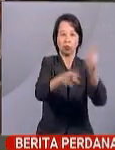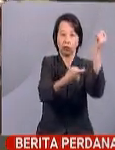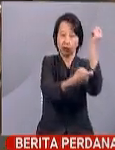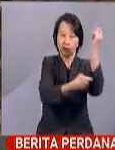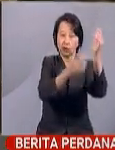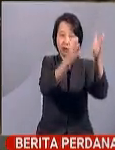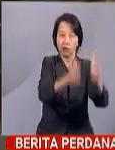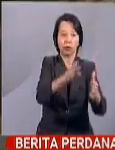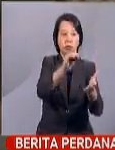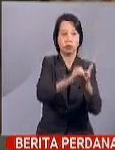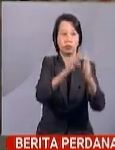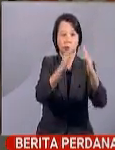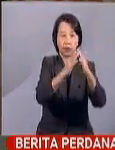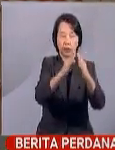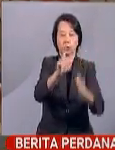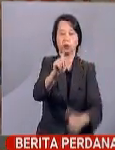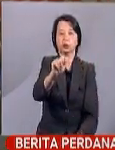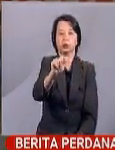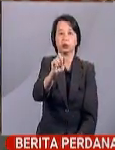di bandara